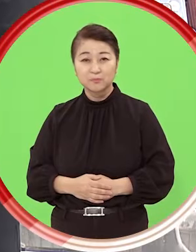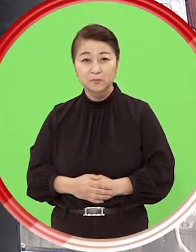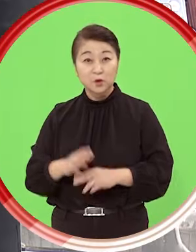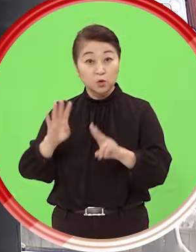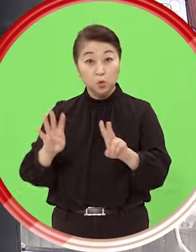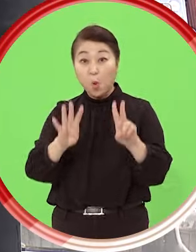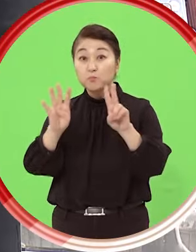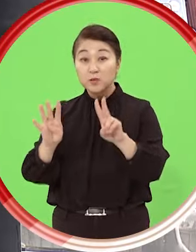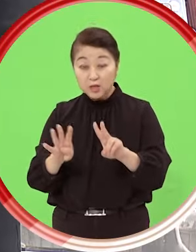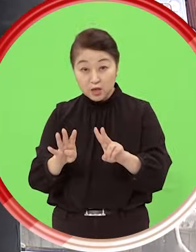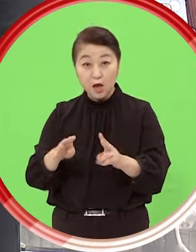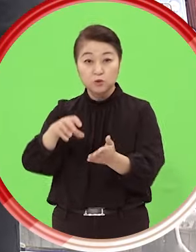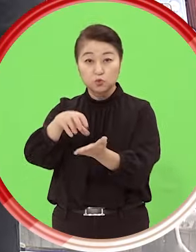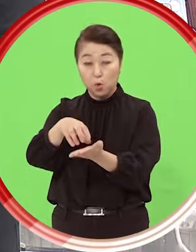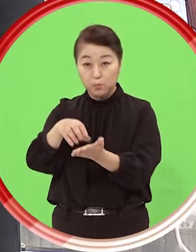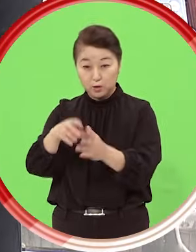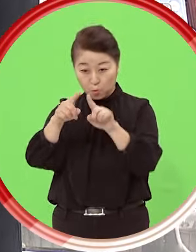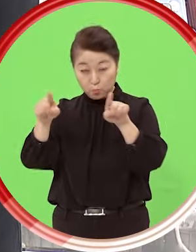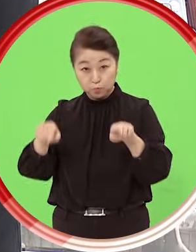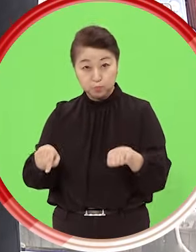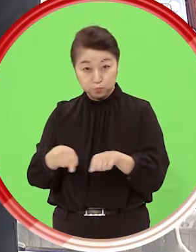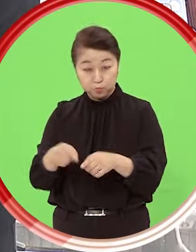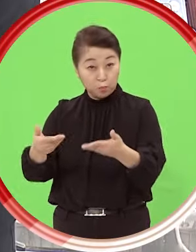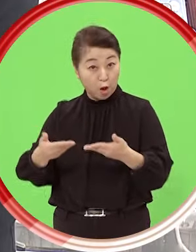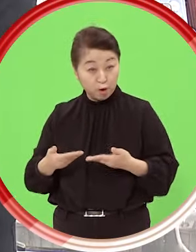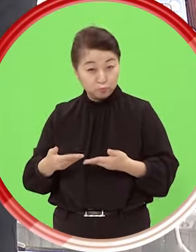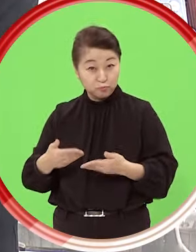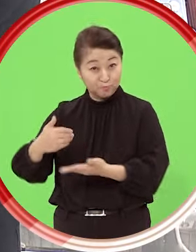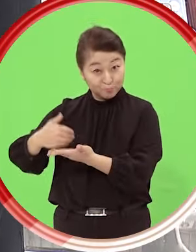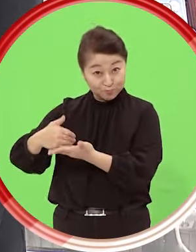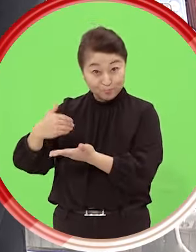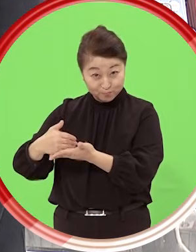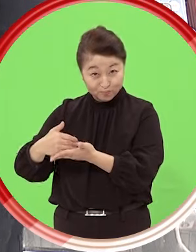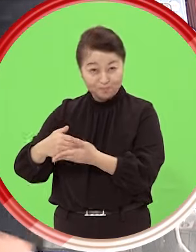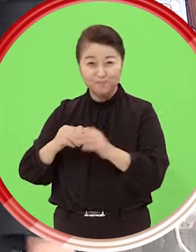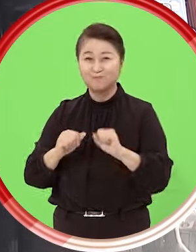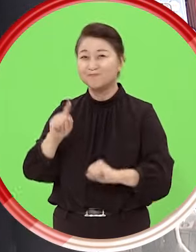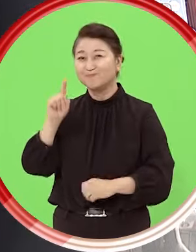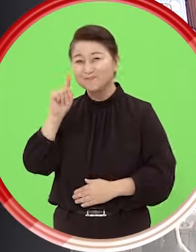コンビニで証明書がもらえるそうなので、実際にやってみますね。